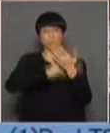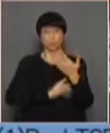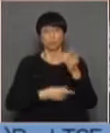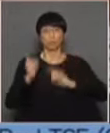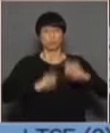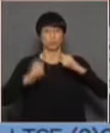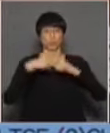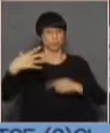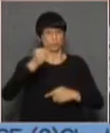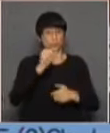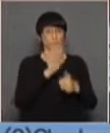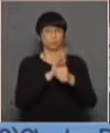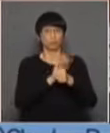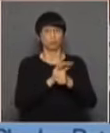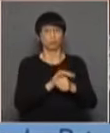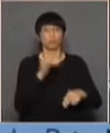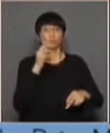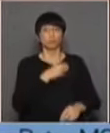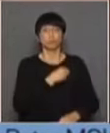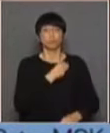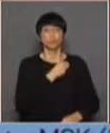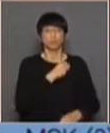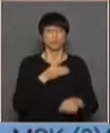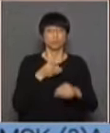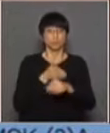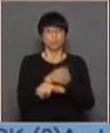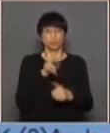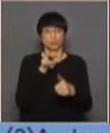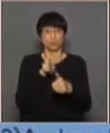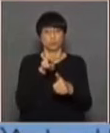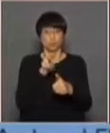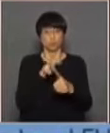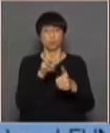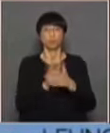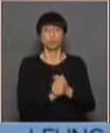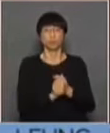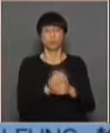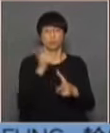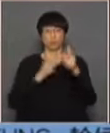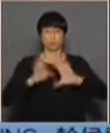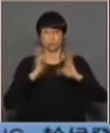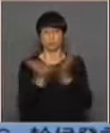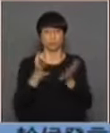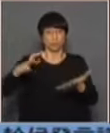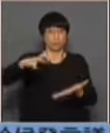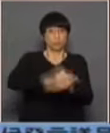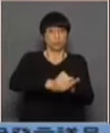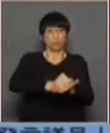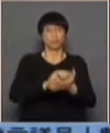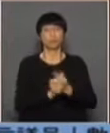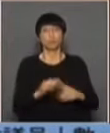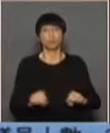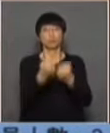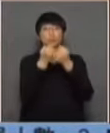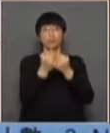权，打破中国对香港的社会控制和大财团的经济垄断，从权贵手